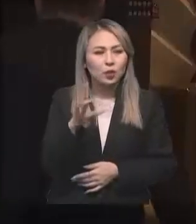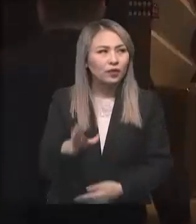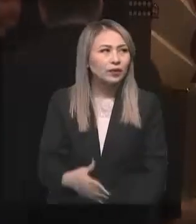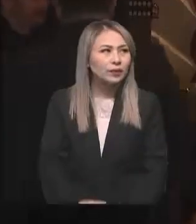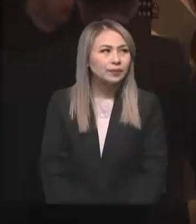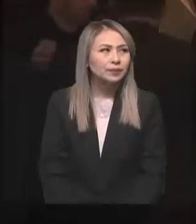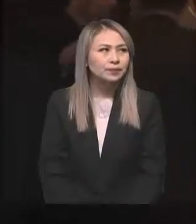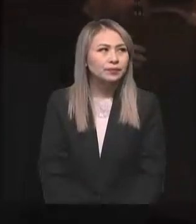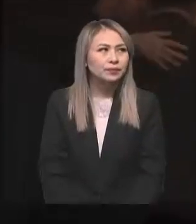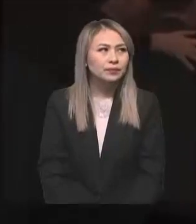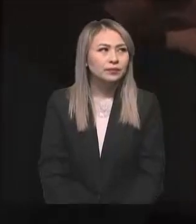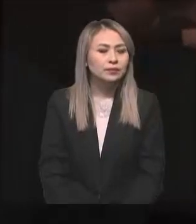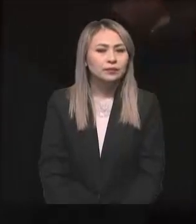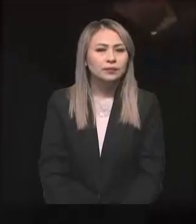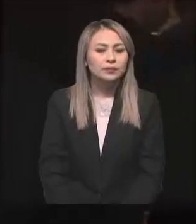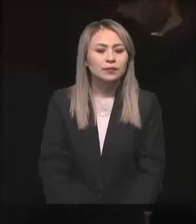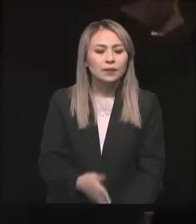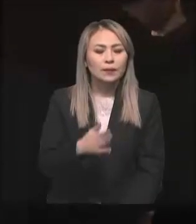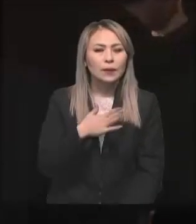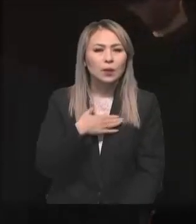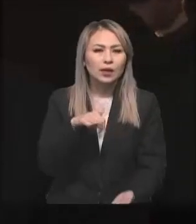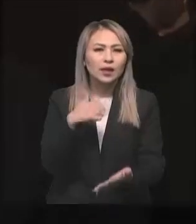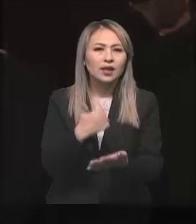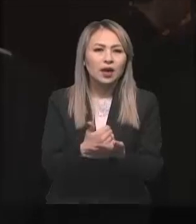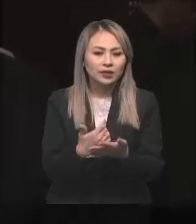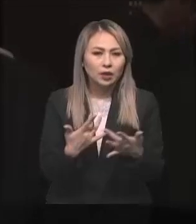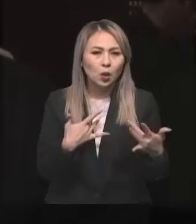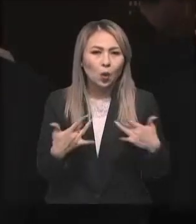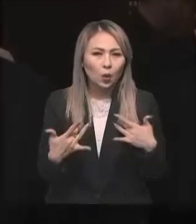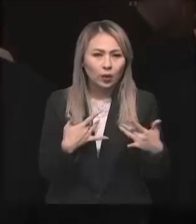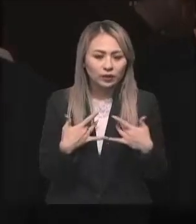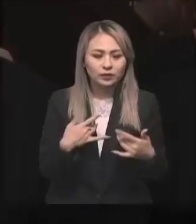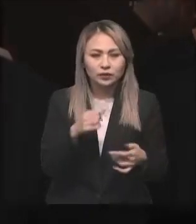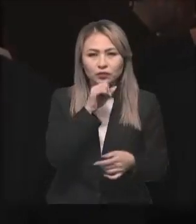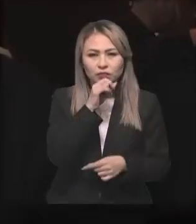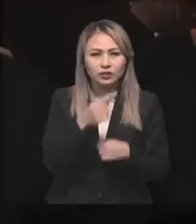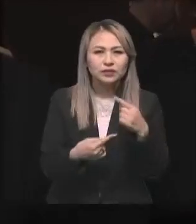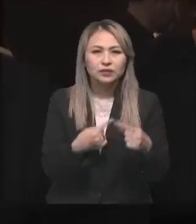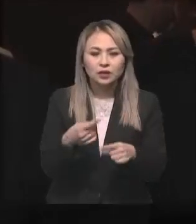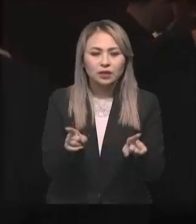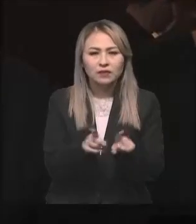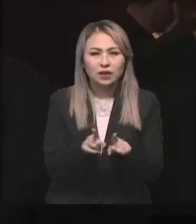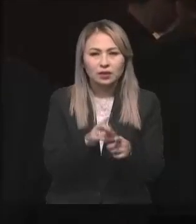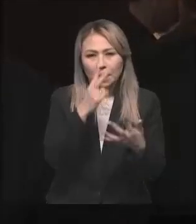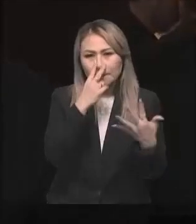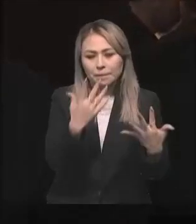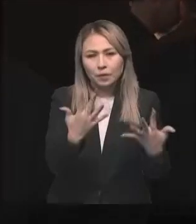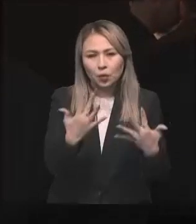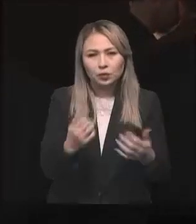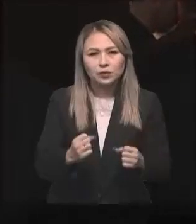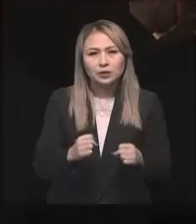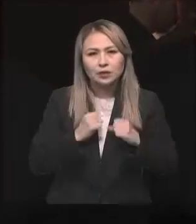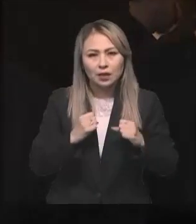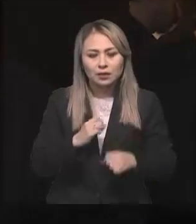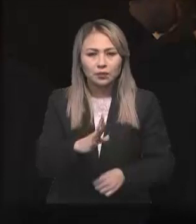меня главная роль Қасыма Мұқашева. Кейіпкер марқылы соғысқа қатысқан аталарымыздың рух жігерін, болмысын экраннан көрсет алдым деп